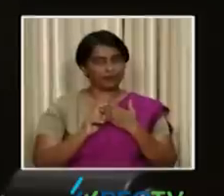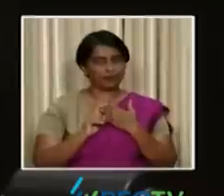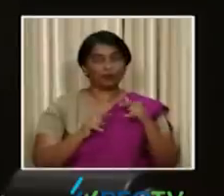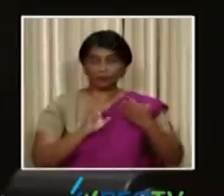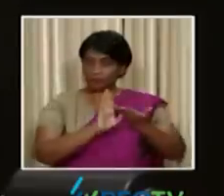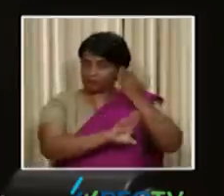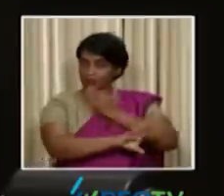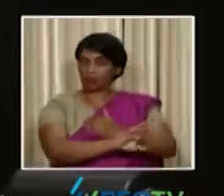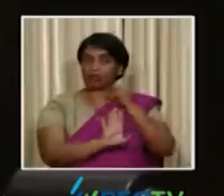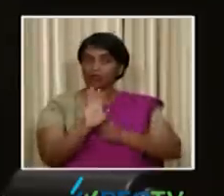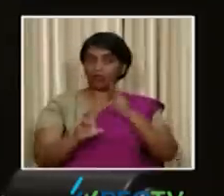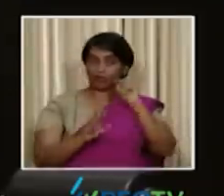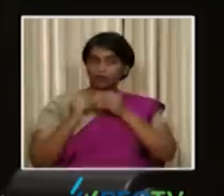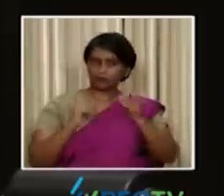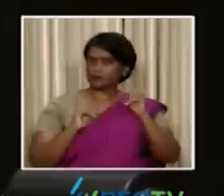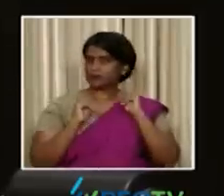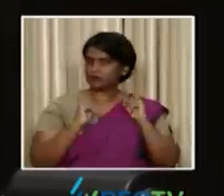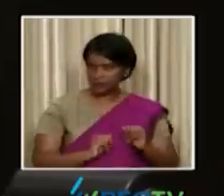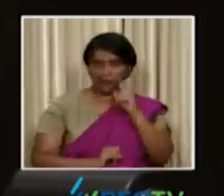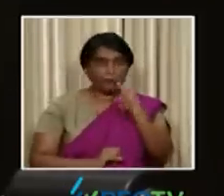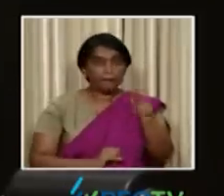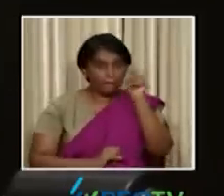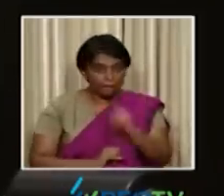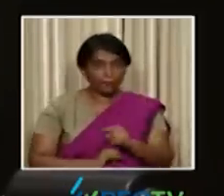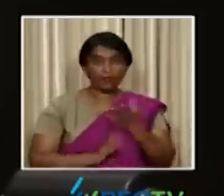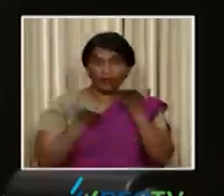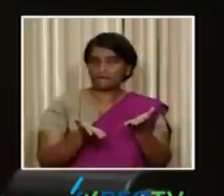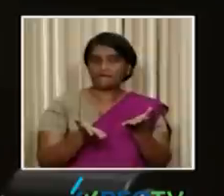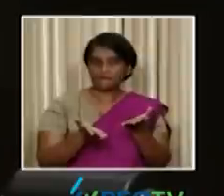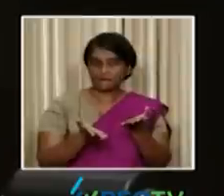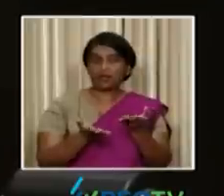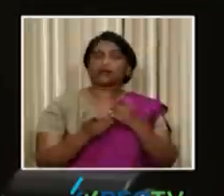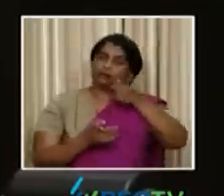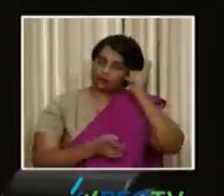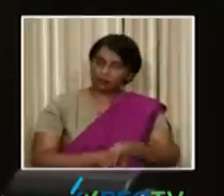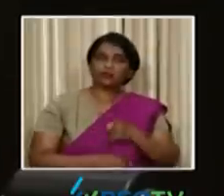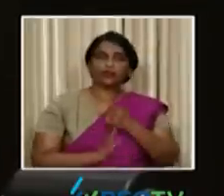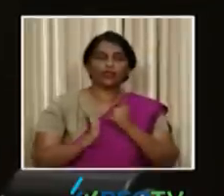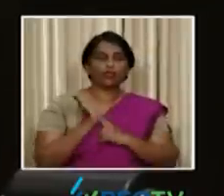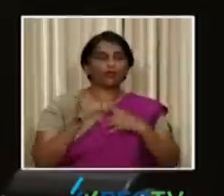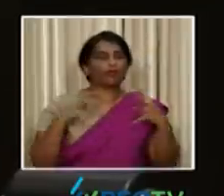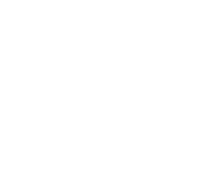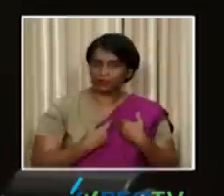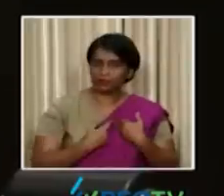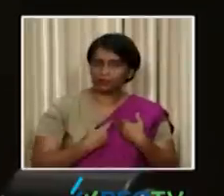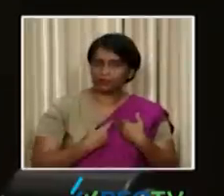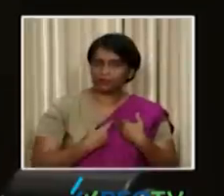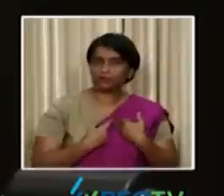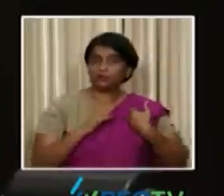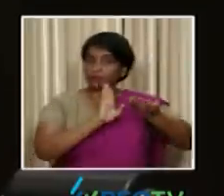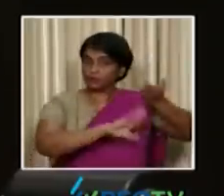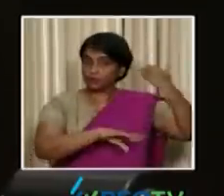මීට පෙර වසර 20ක් ඇතුළත යම් කිසි වරදක් අපරාධයක් වෙලා තියෙනවා නම් අනිවාර්යයෙන් මේ නීතිය ඒ ආකාරයටම ක්‍රියාත්මක වෙනවා